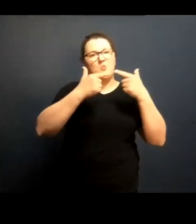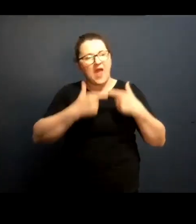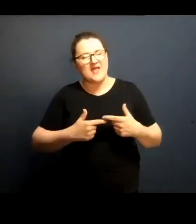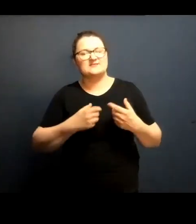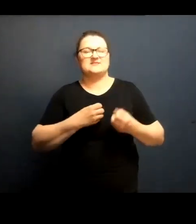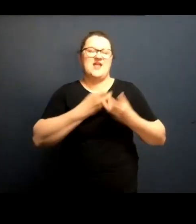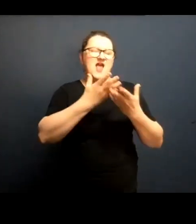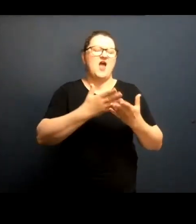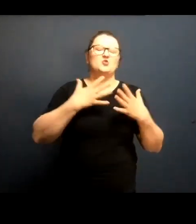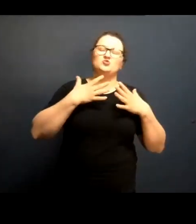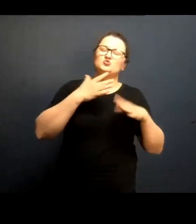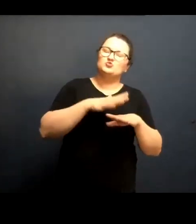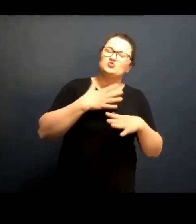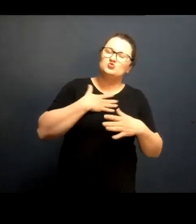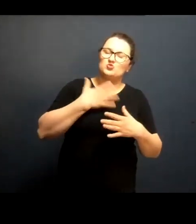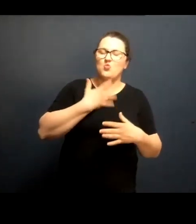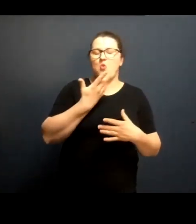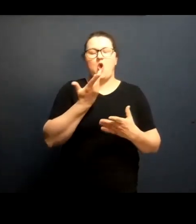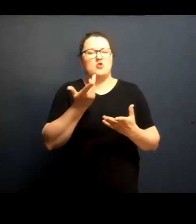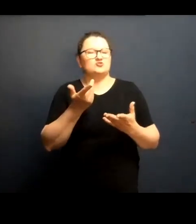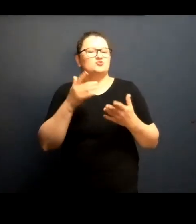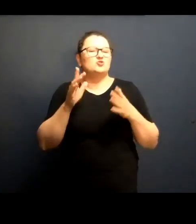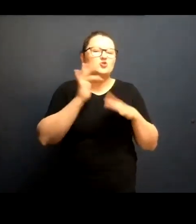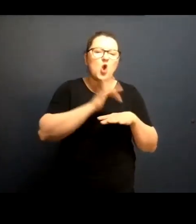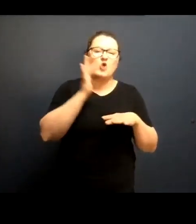błogości, dotyku, uniesienia, miłości,